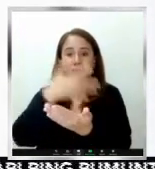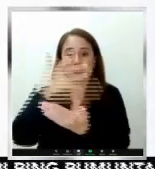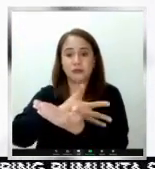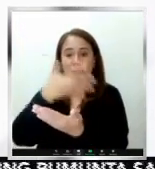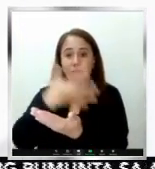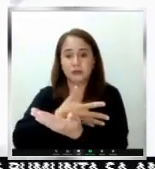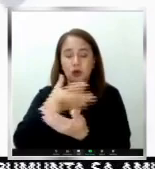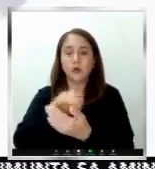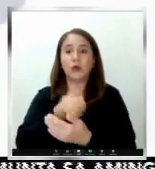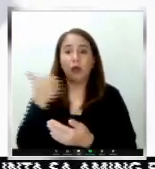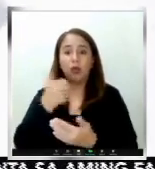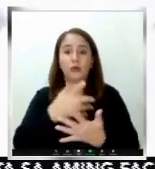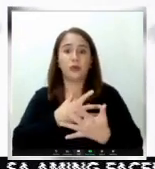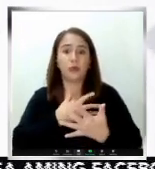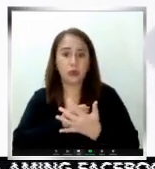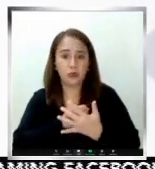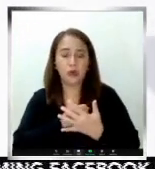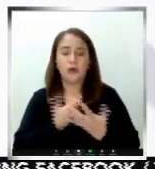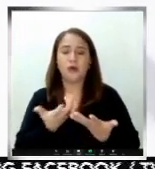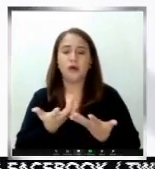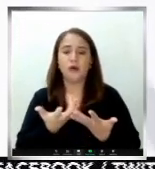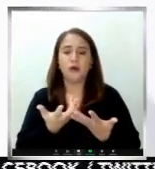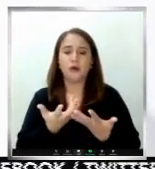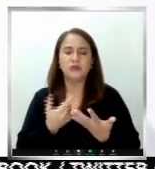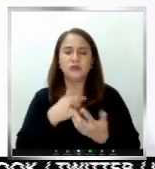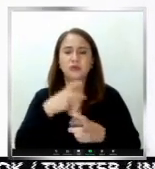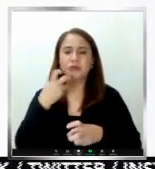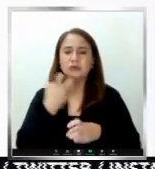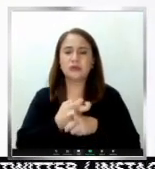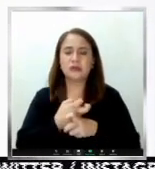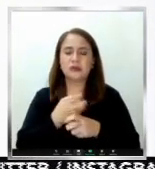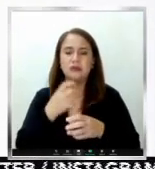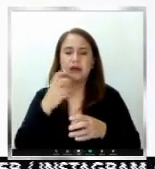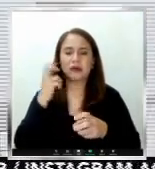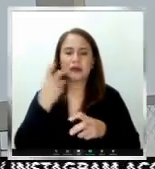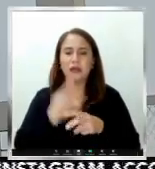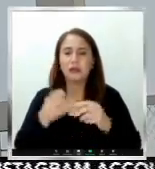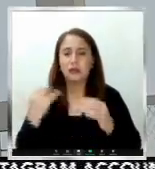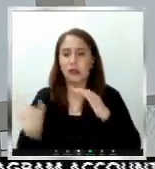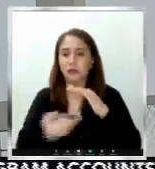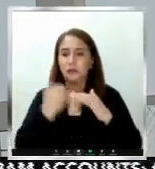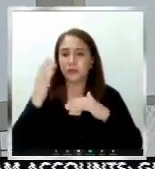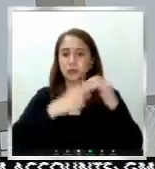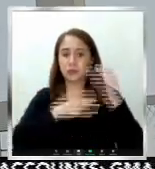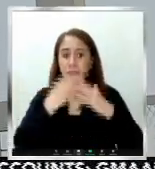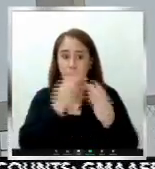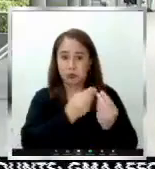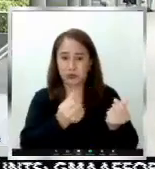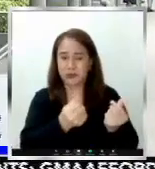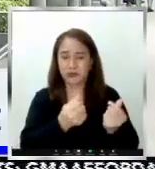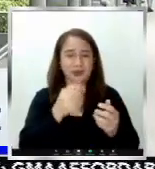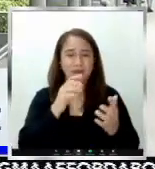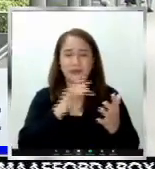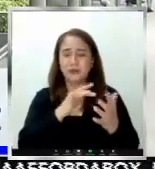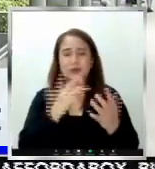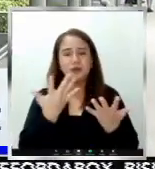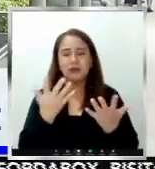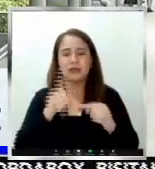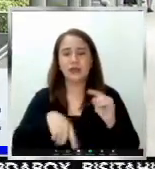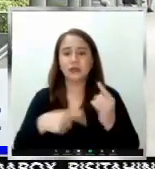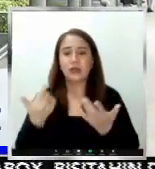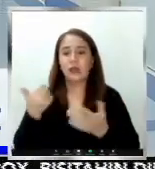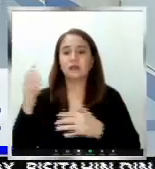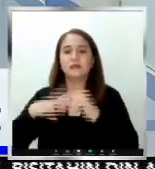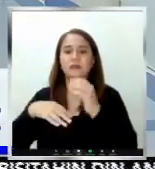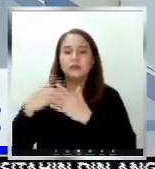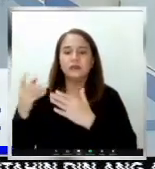stroke. So hindi naman po kakayanin ng isolation facility na gamutin sila. Dagdag na pasilidad tulad ng pinasinayaan sa